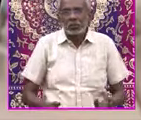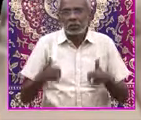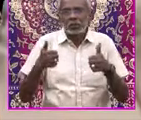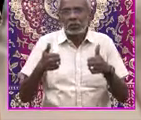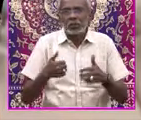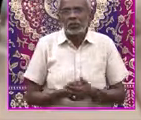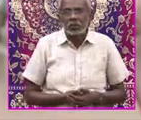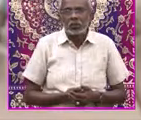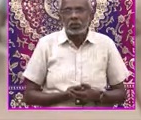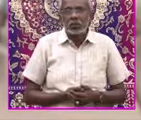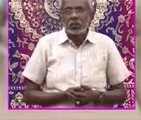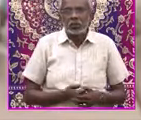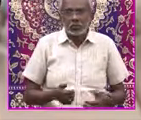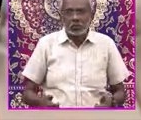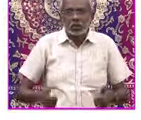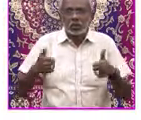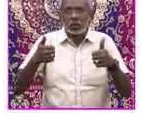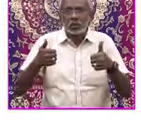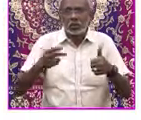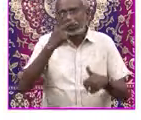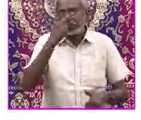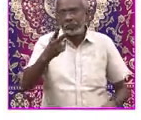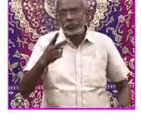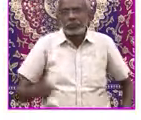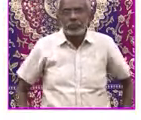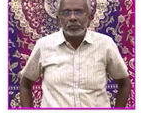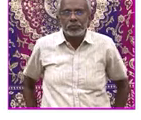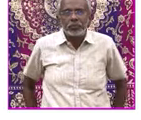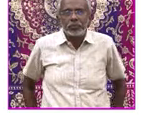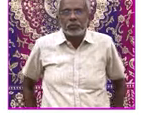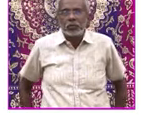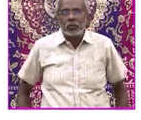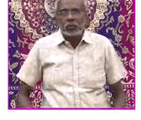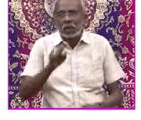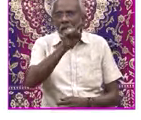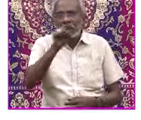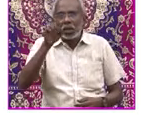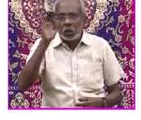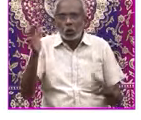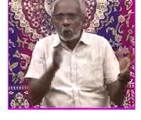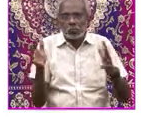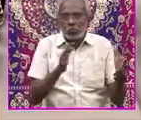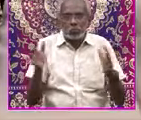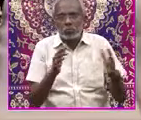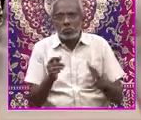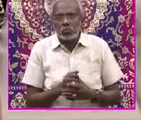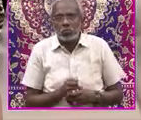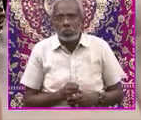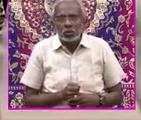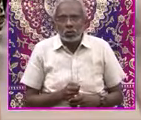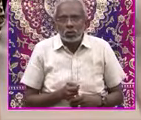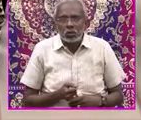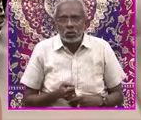இப்ப படைவேழம் பாடலுக்கு செல்வோமா. கலிங்க படையின் நடுக்கம். இப்ப